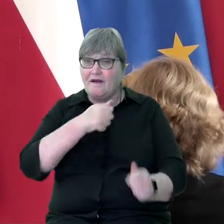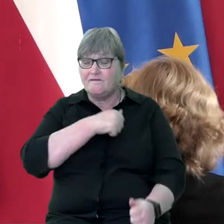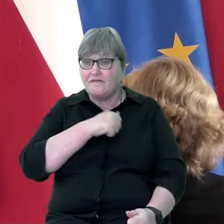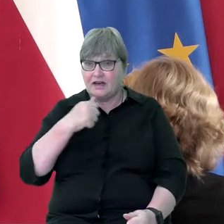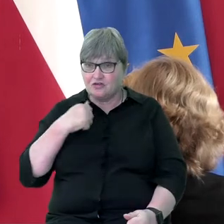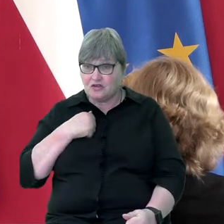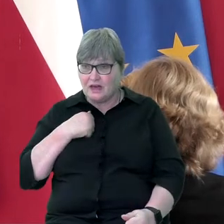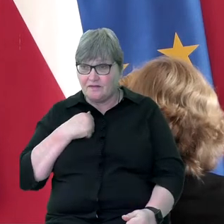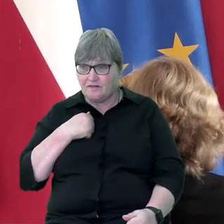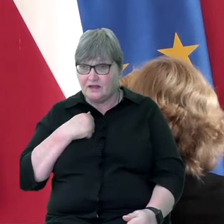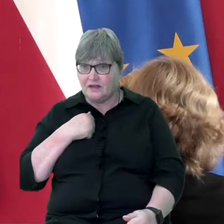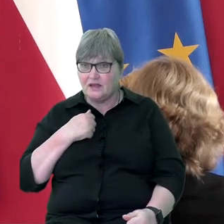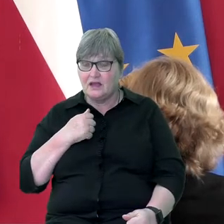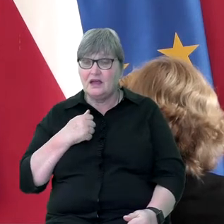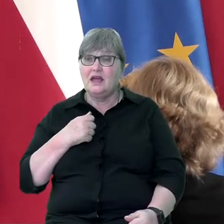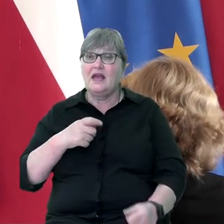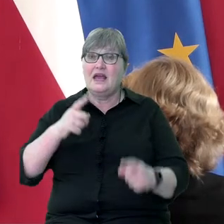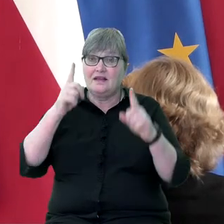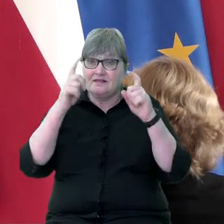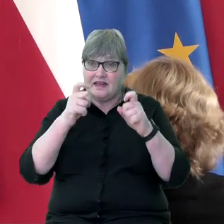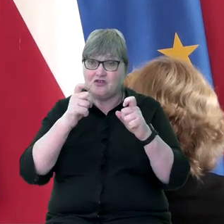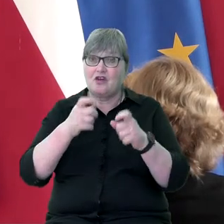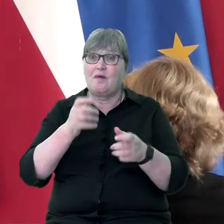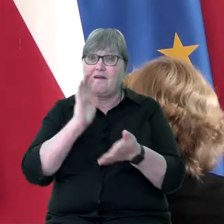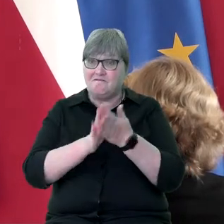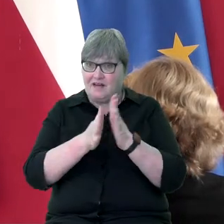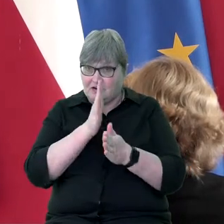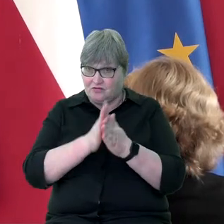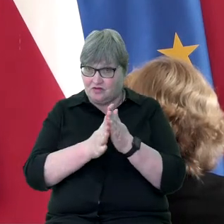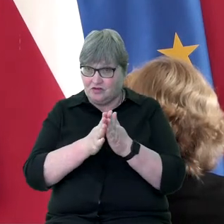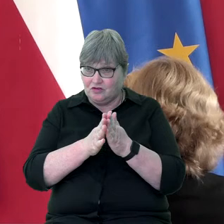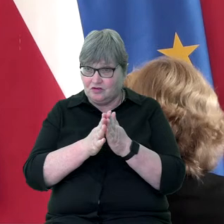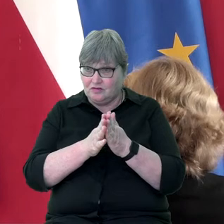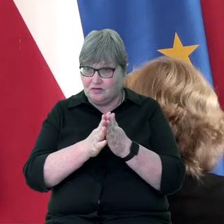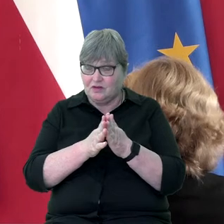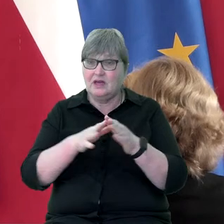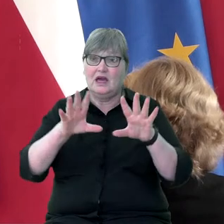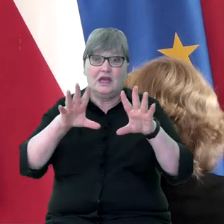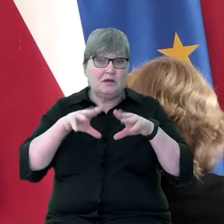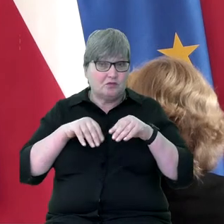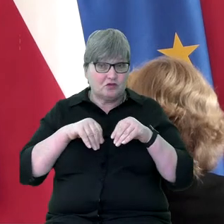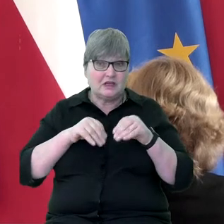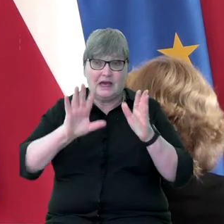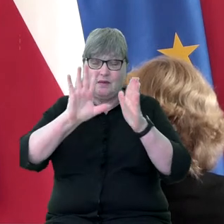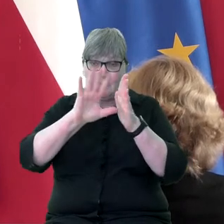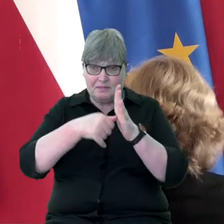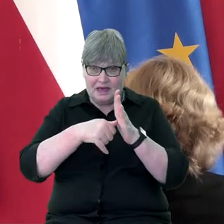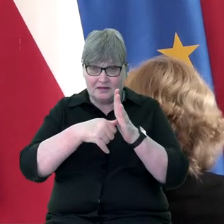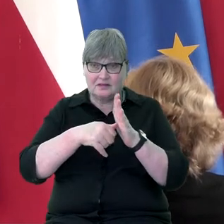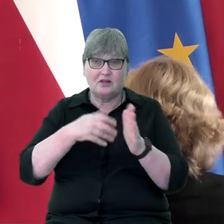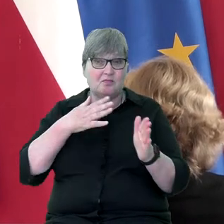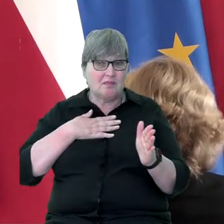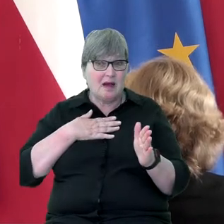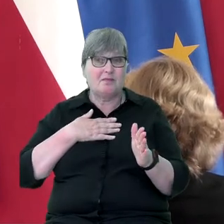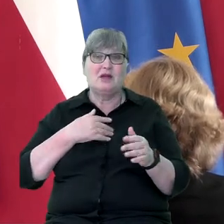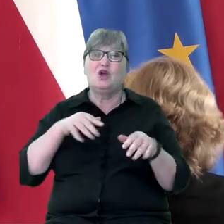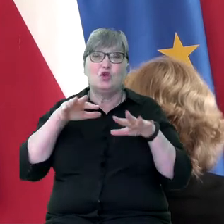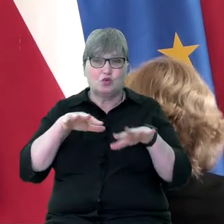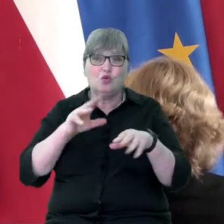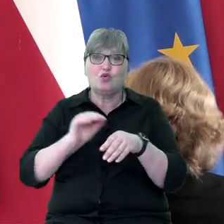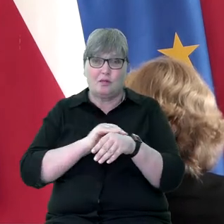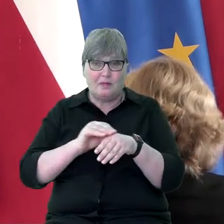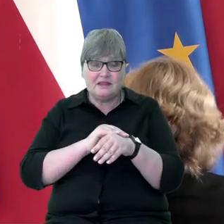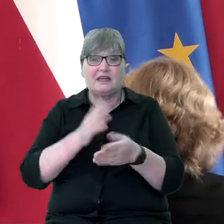i przejęły, że tak powiem, administrowanie miastem. Mamy na ten temat bardzo dużo źródeł, bardzo dużo opracowań. To